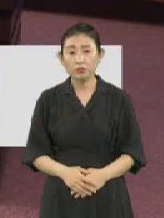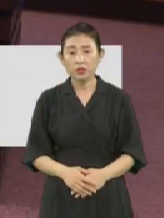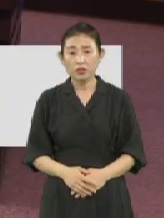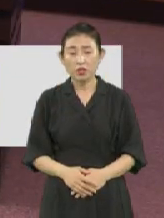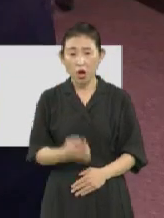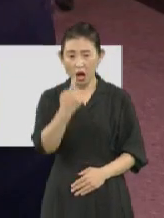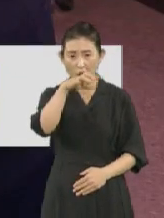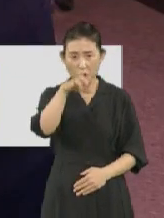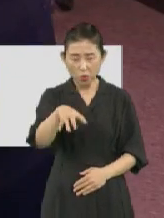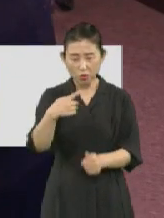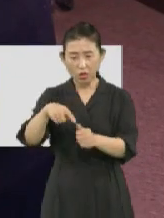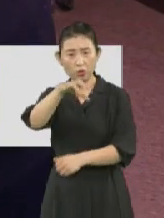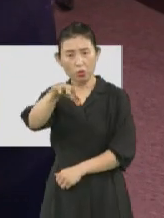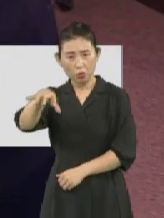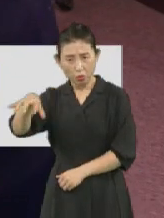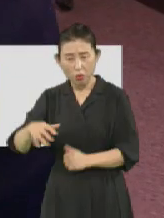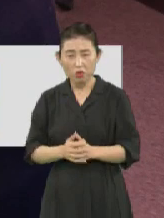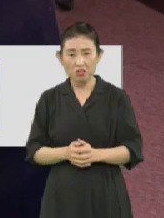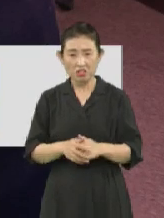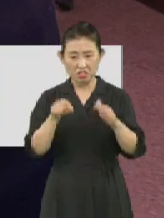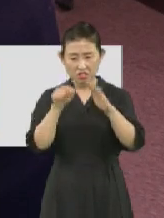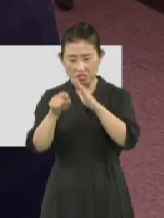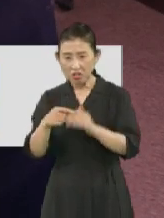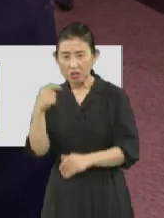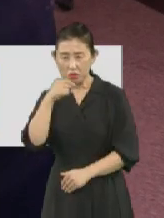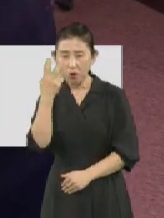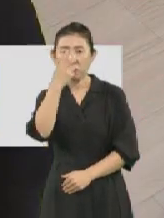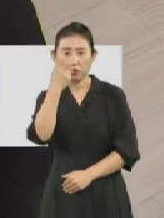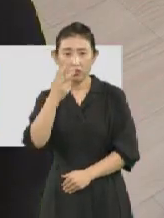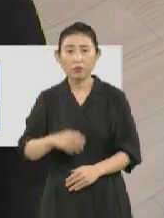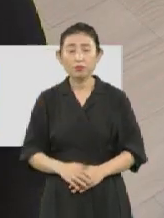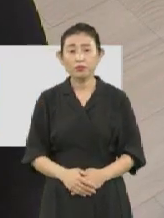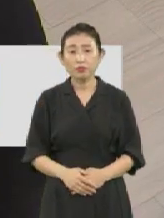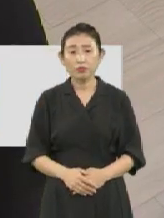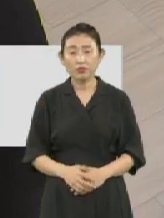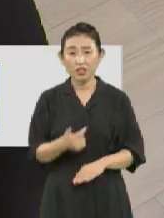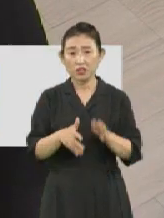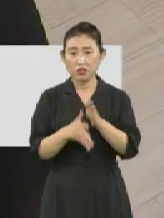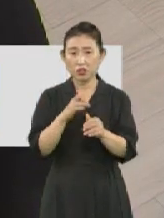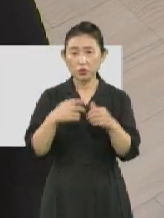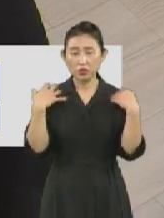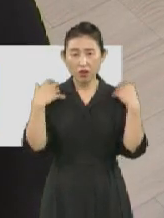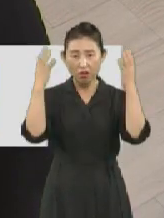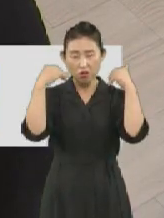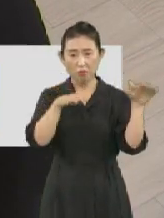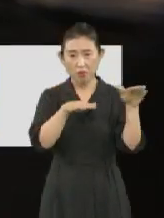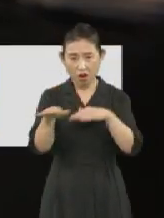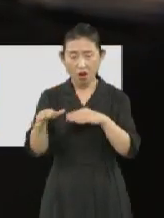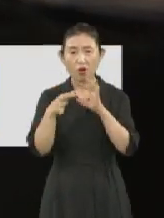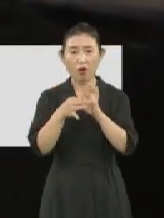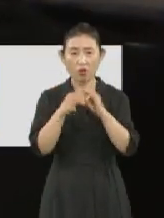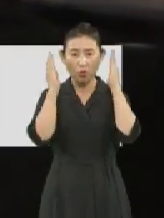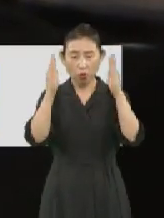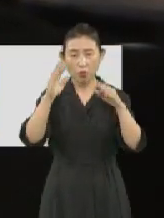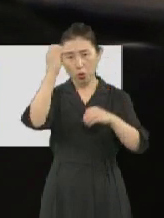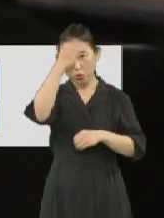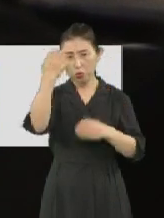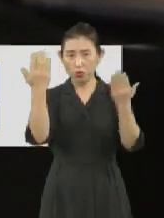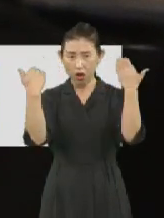전체 보습학원 과 교습소 에 대한 집중 점검 2 이루어집니다 대전시교육청은 여름방학 보충수업 등이 진행 중인